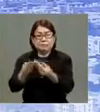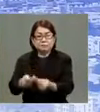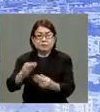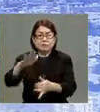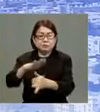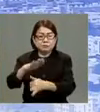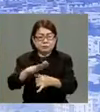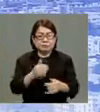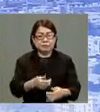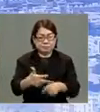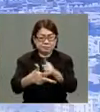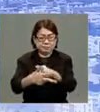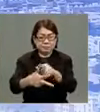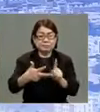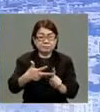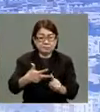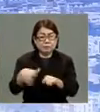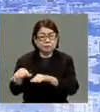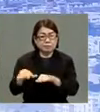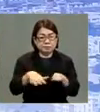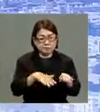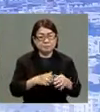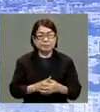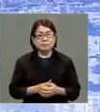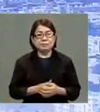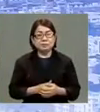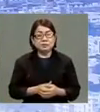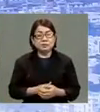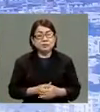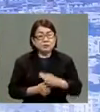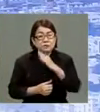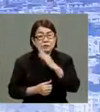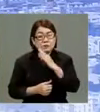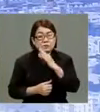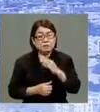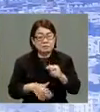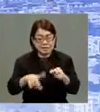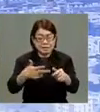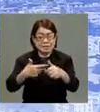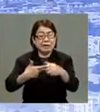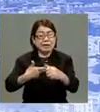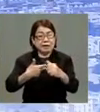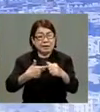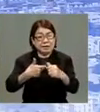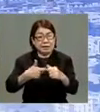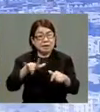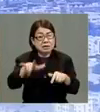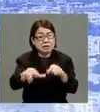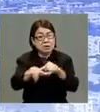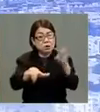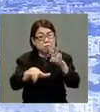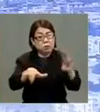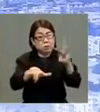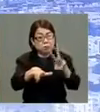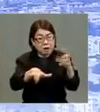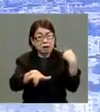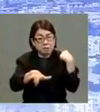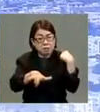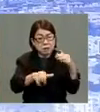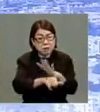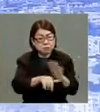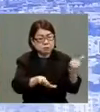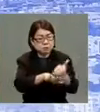ะครับกับ3นะครับก็พร้อมเต็มที่ก็ถ้าเที่ยวบินมีก็ได้กลับมาแน่ๆนะครับก็ช่วยกันได้นะครับต้องขอ